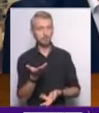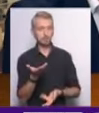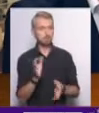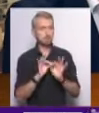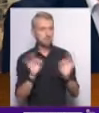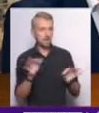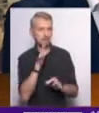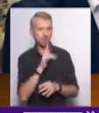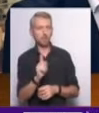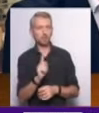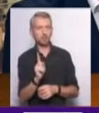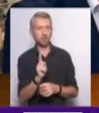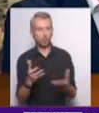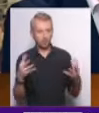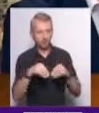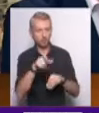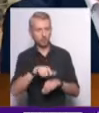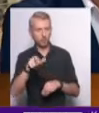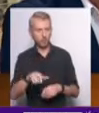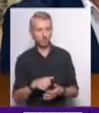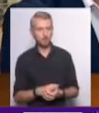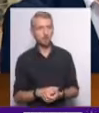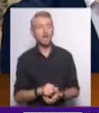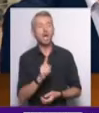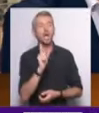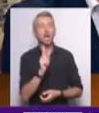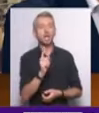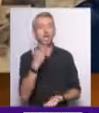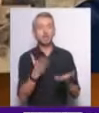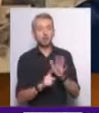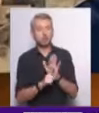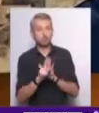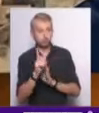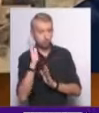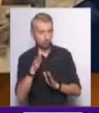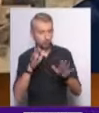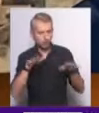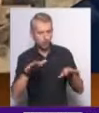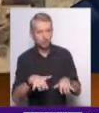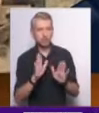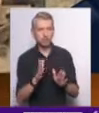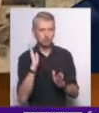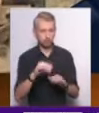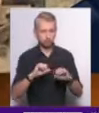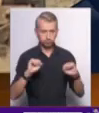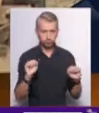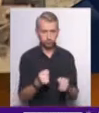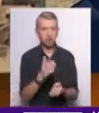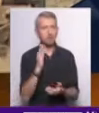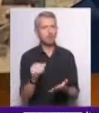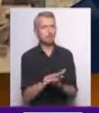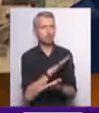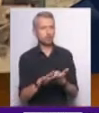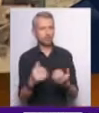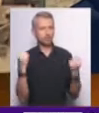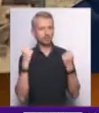Ідеальний момент для того, щоб об'єднувати людей. От. Але якщо почнуться дощі, як тільки похолодніше, є безкоштовний спортзал, так